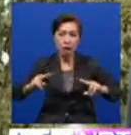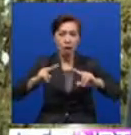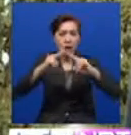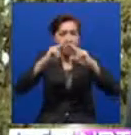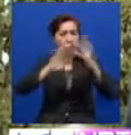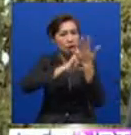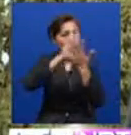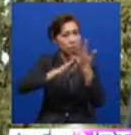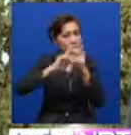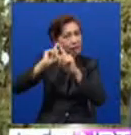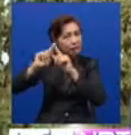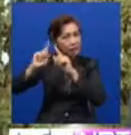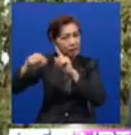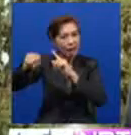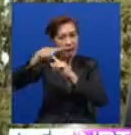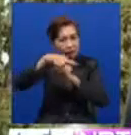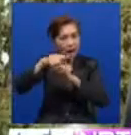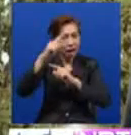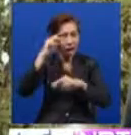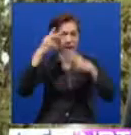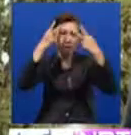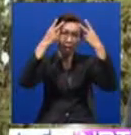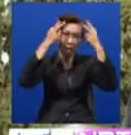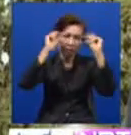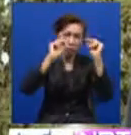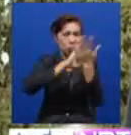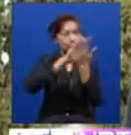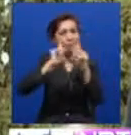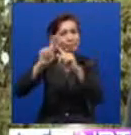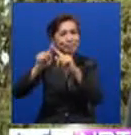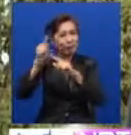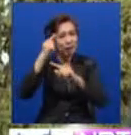ประเทศแล้วก็นายกรัฐมนตรี